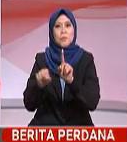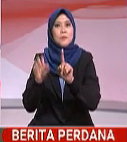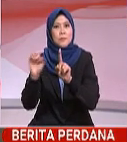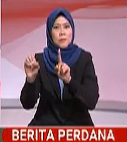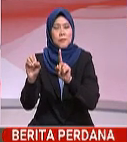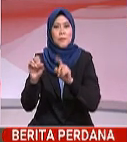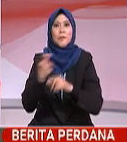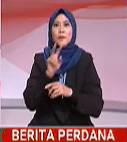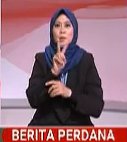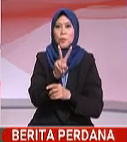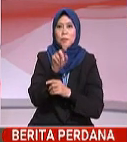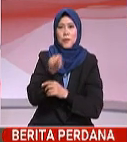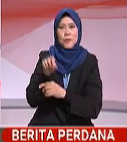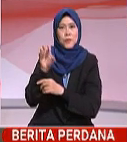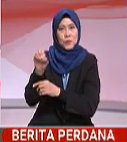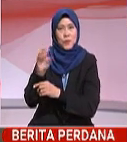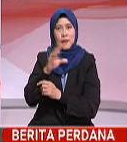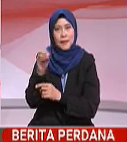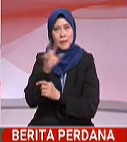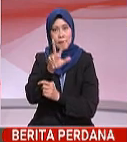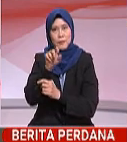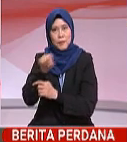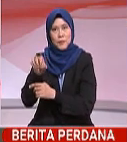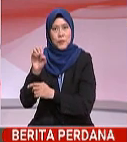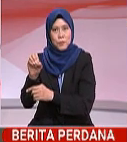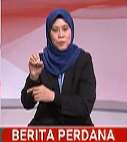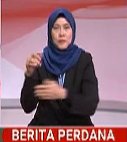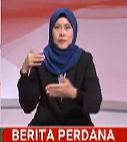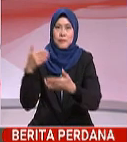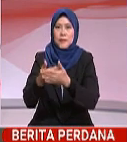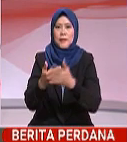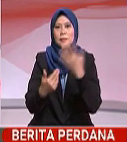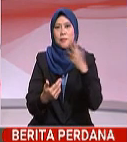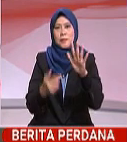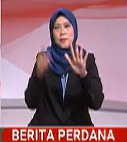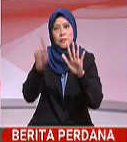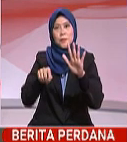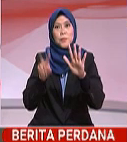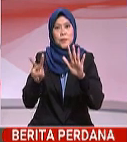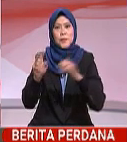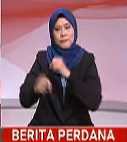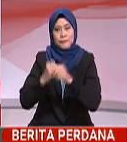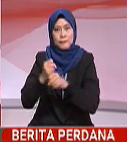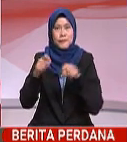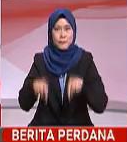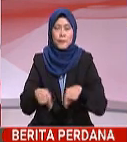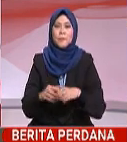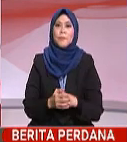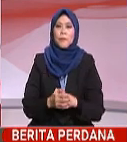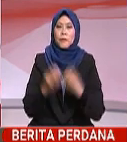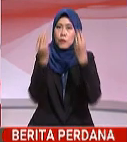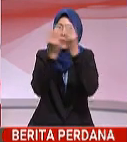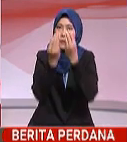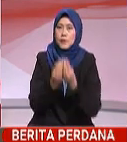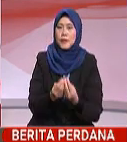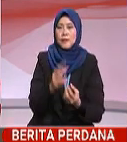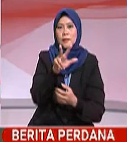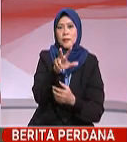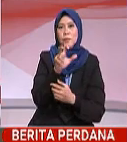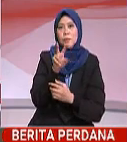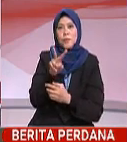1.0, 2.0 dan 3.0 sehingga 15 Februari tahun ini. Daripada jumlah itu,